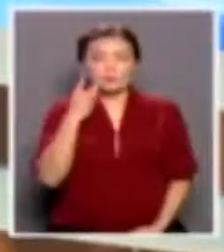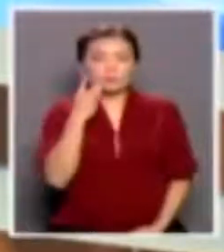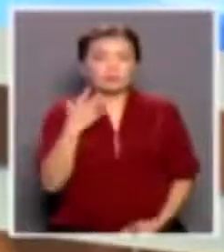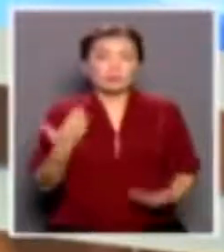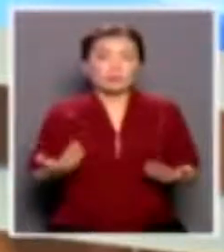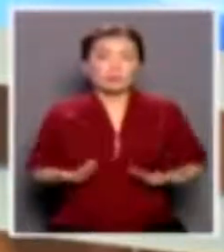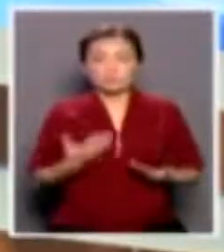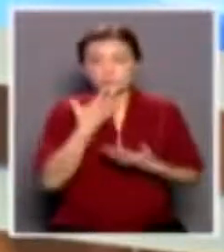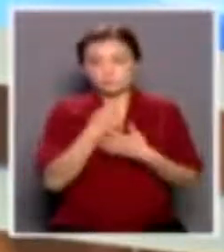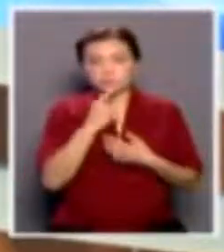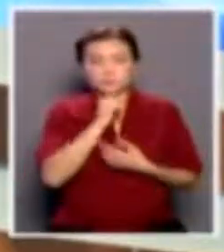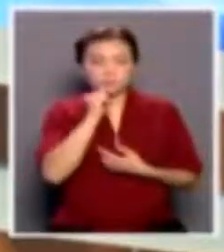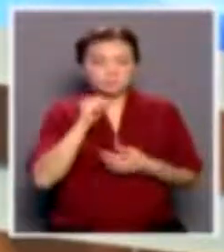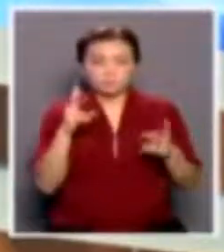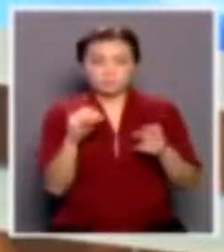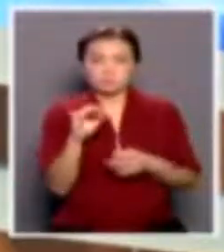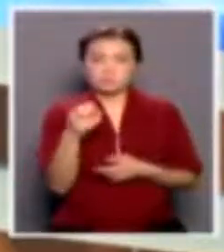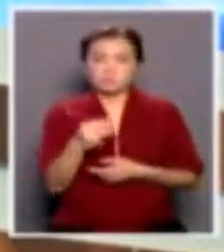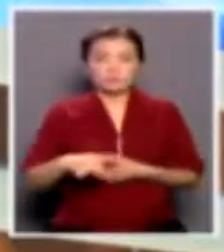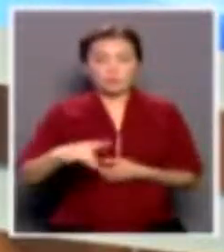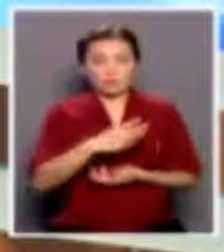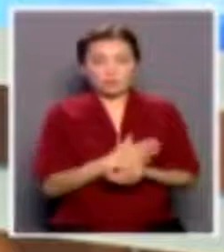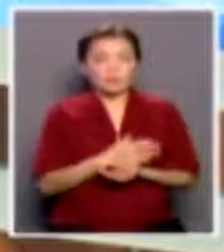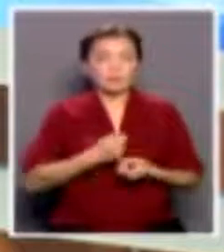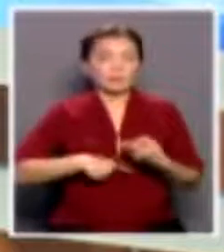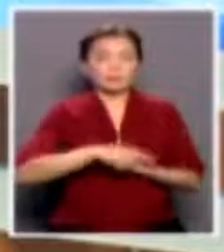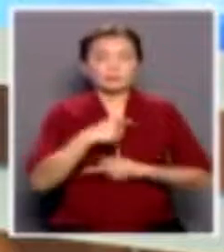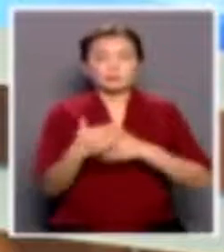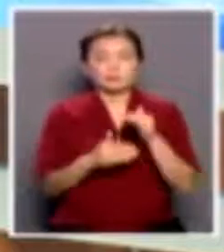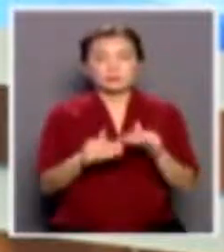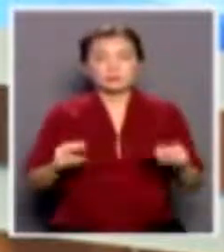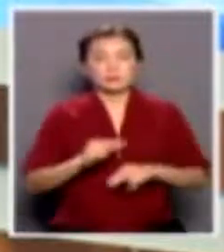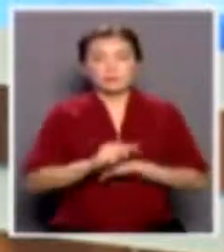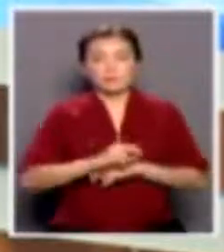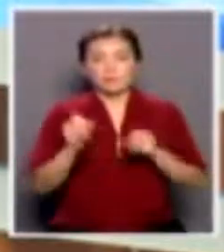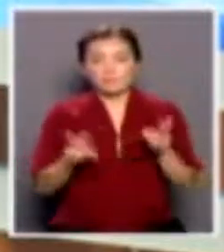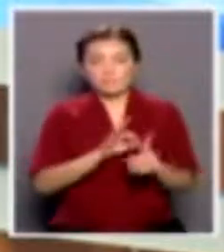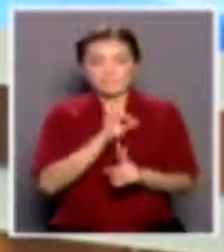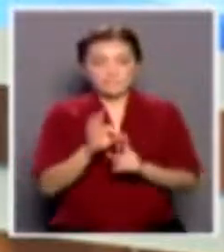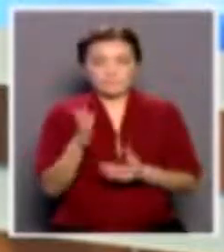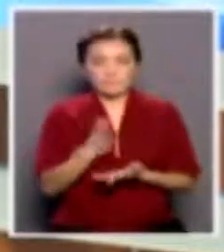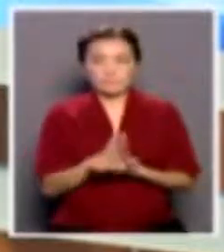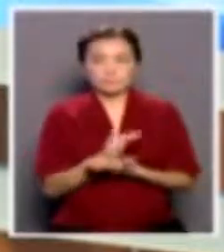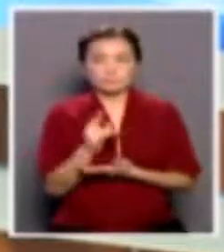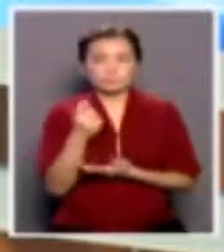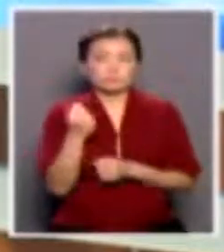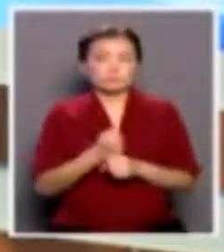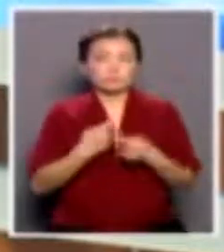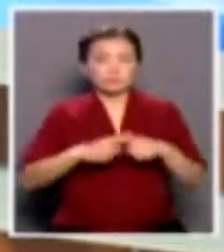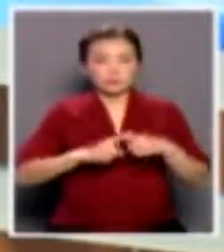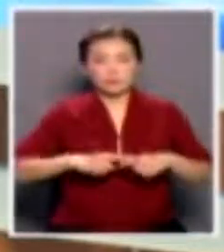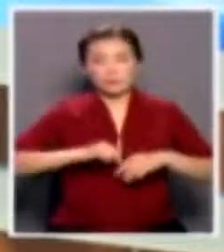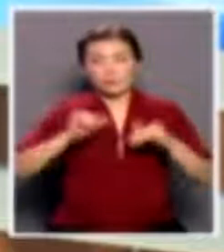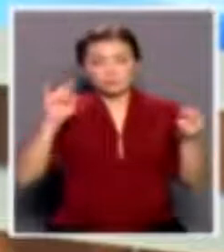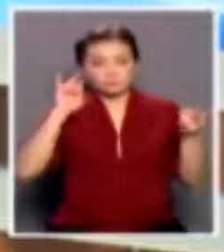Өрімшіліктің өз қыры бар. Осындай атаумен Исатай ауданында ата кәсіпті өскелең ұрпаққа насихаттау мақсатында қайыстан қамшы өріп